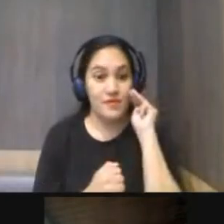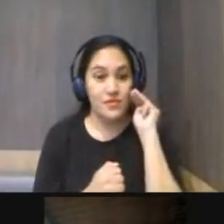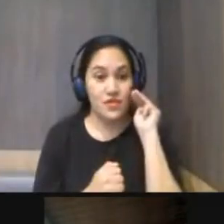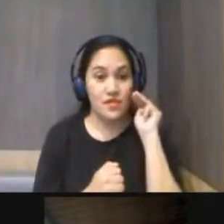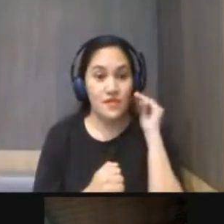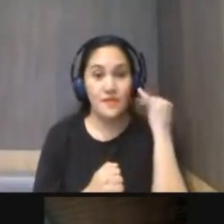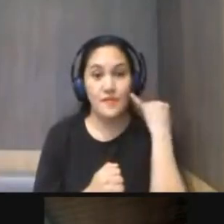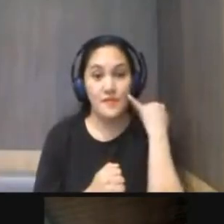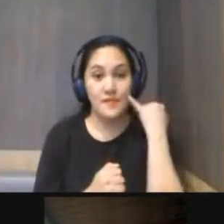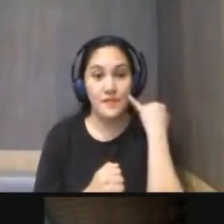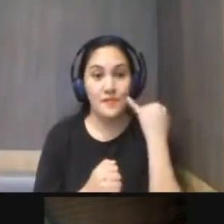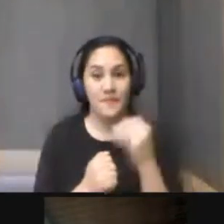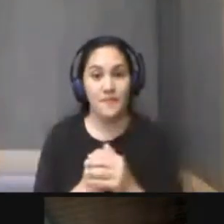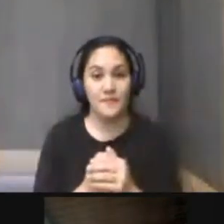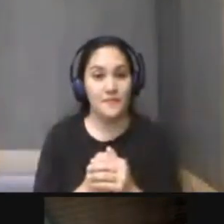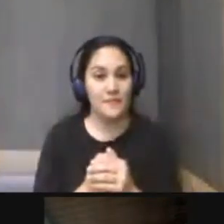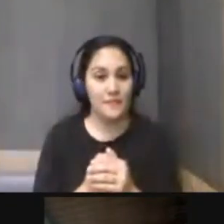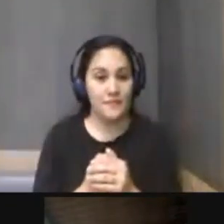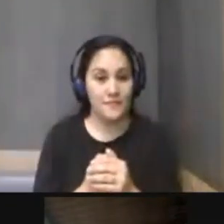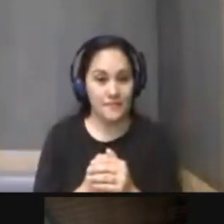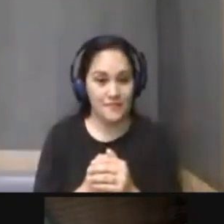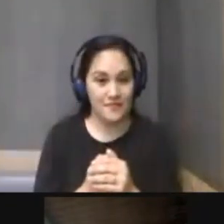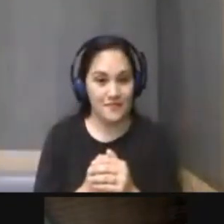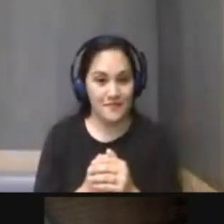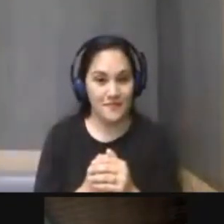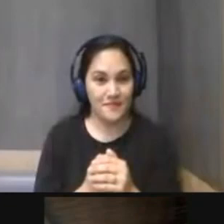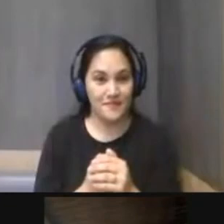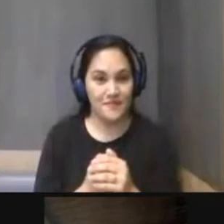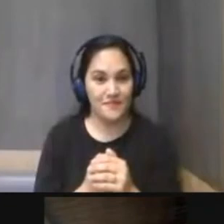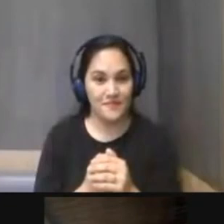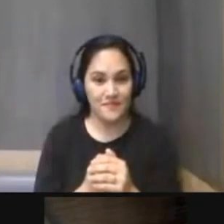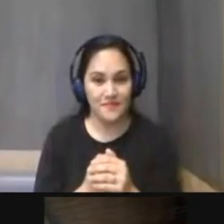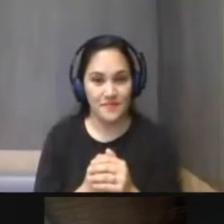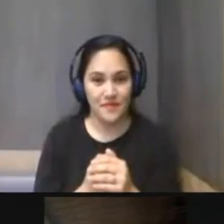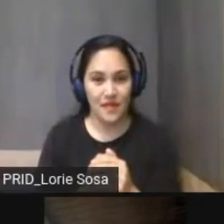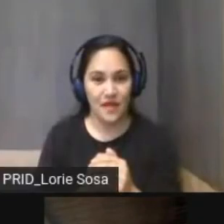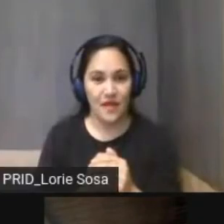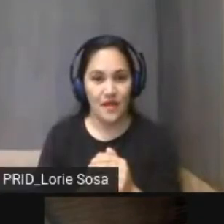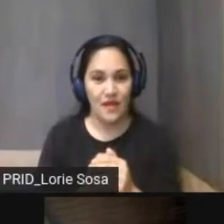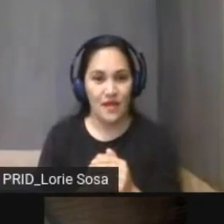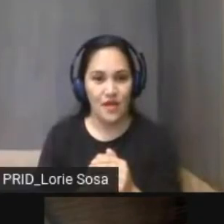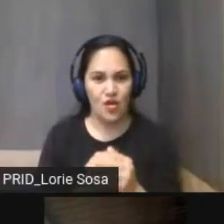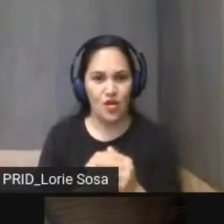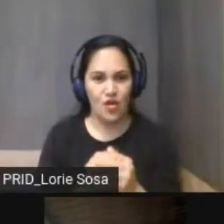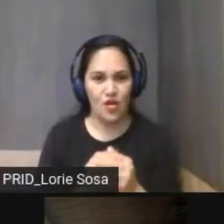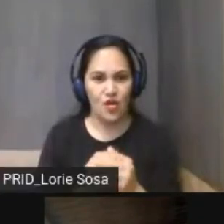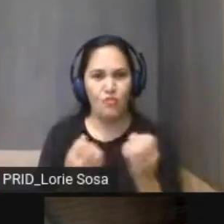palete ng good afternoon to all hosts, more power, God bless you